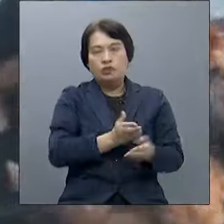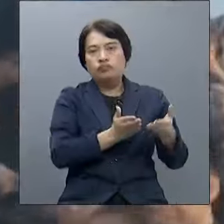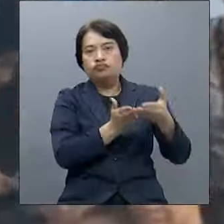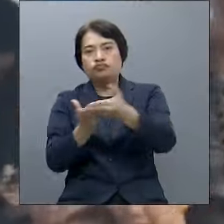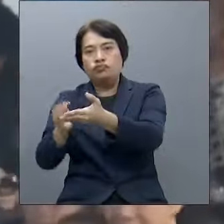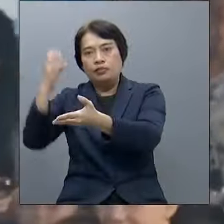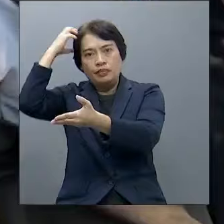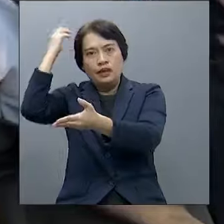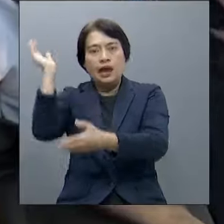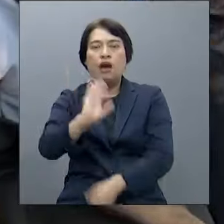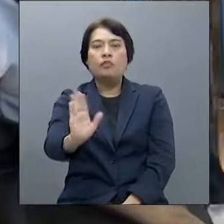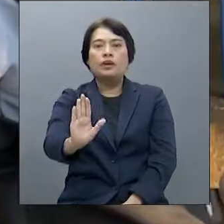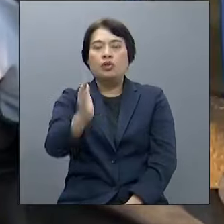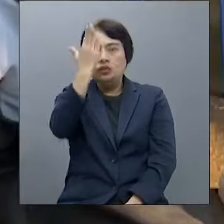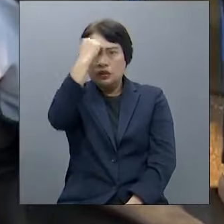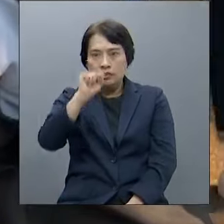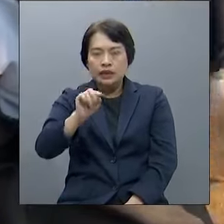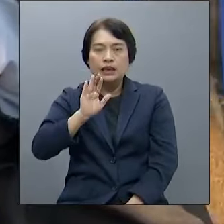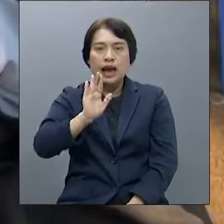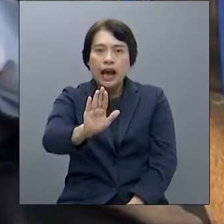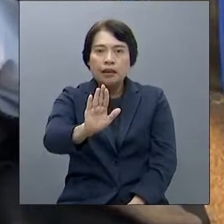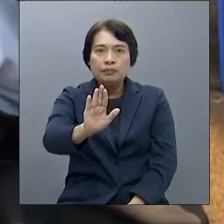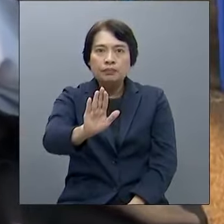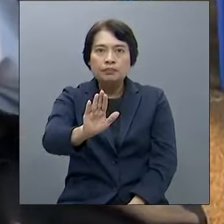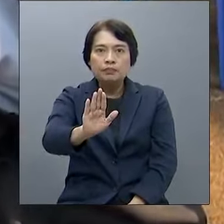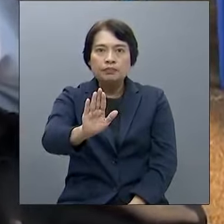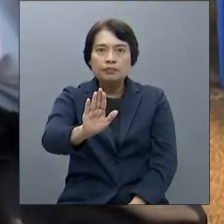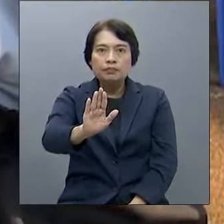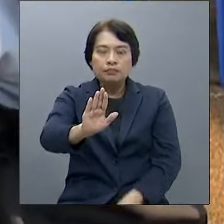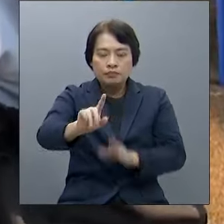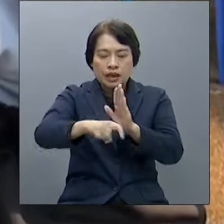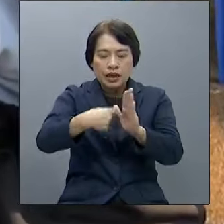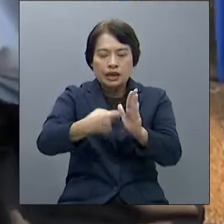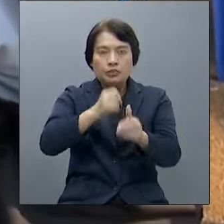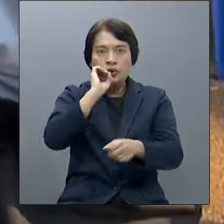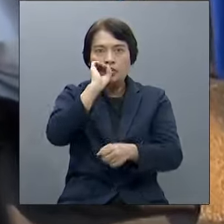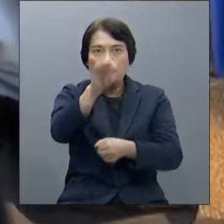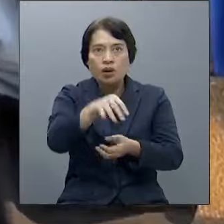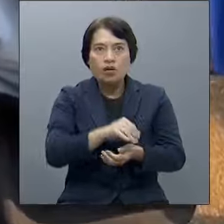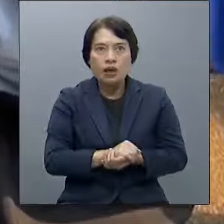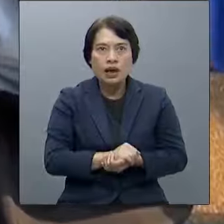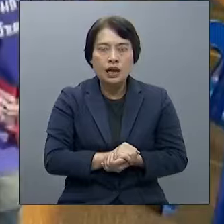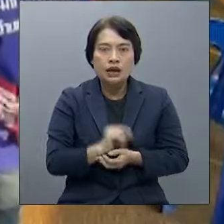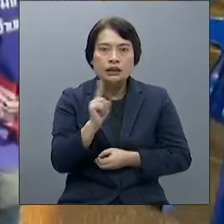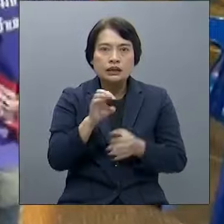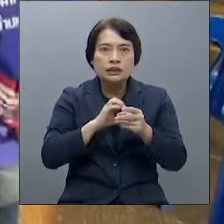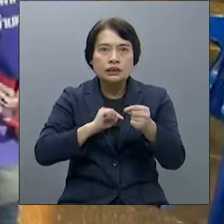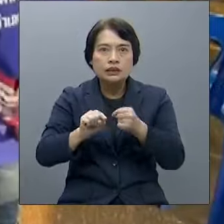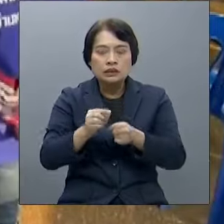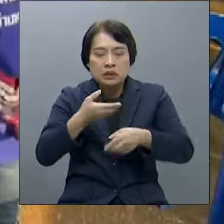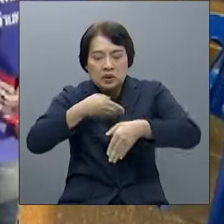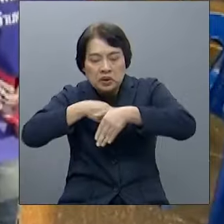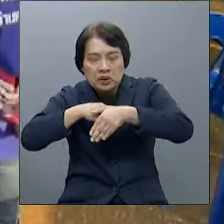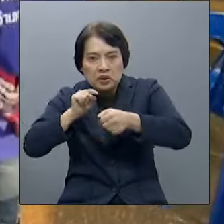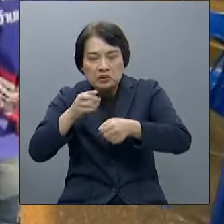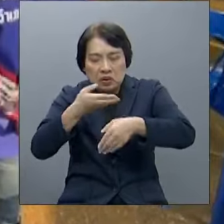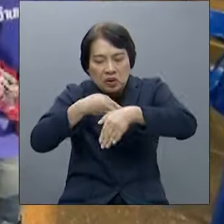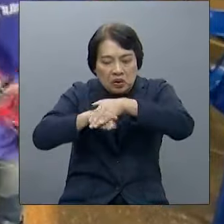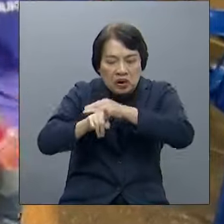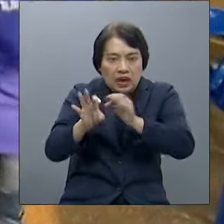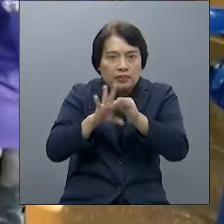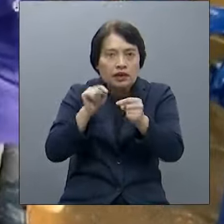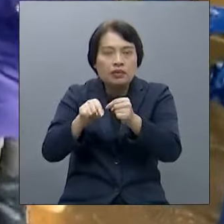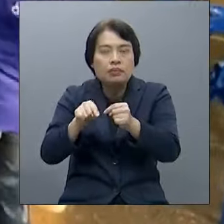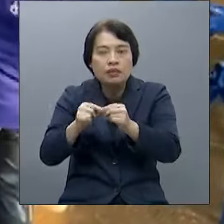ลาวในช่วงนี้โดยอ้างถึงความมั่นคงเรื่องการลักลอบเข้าเมืองเรื่องของยาเสพ